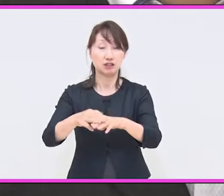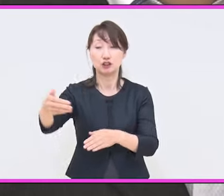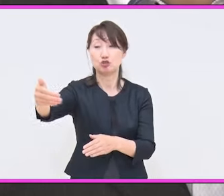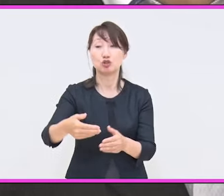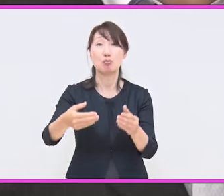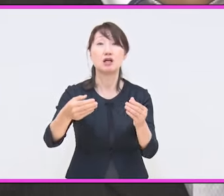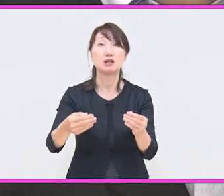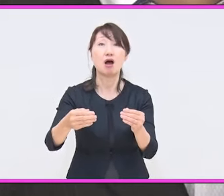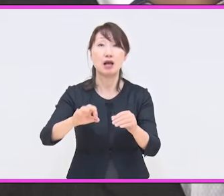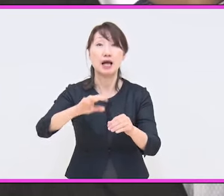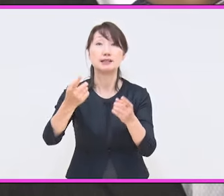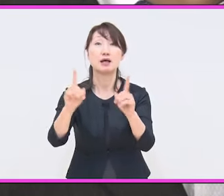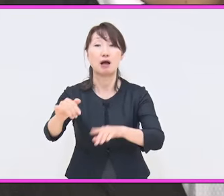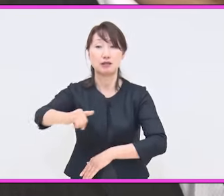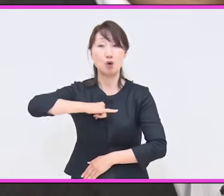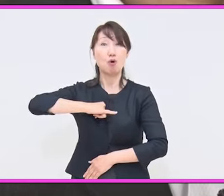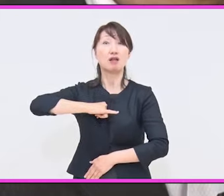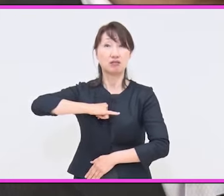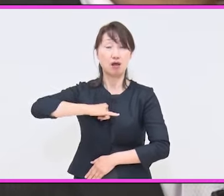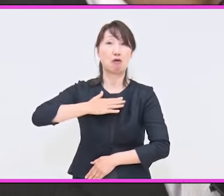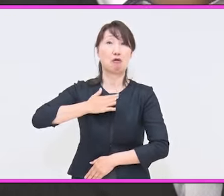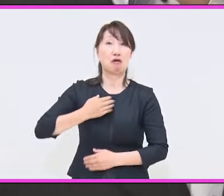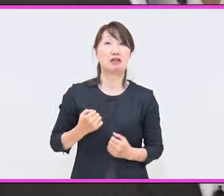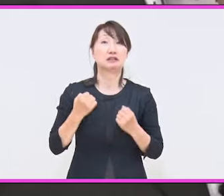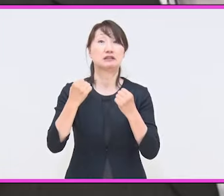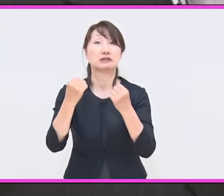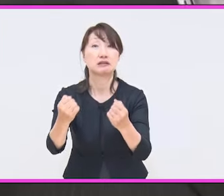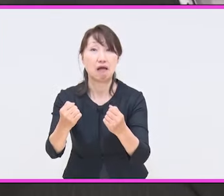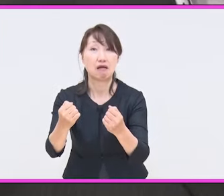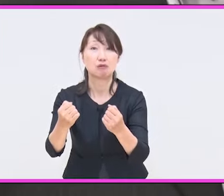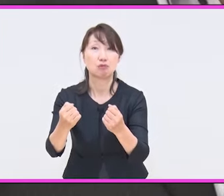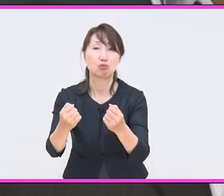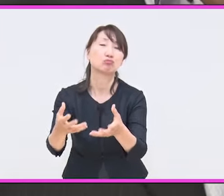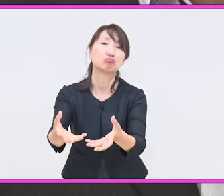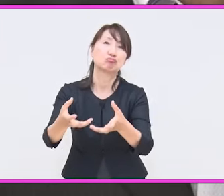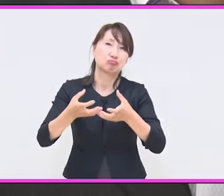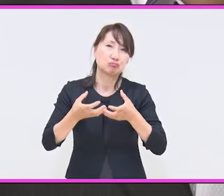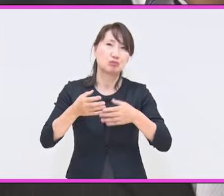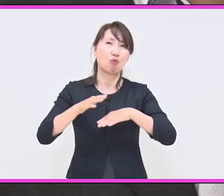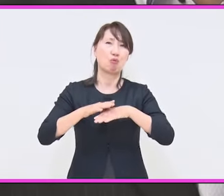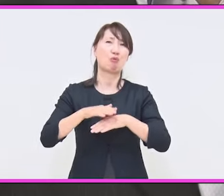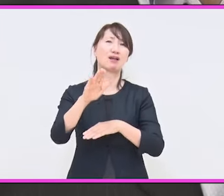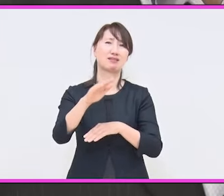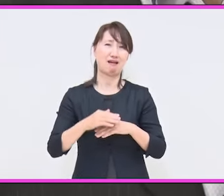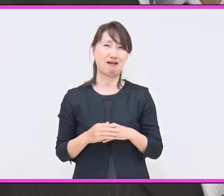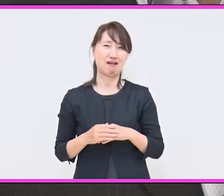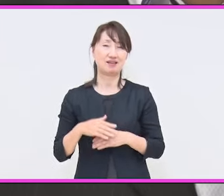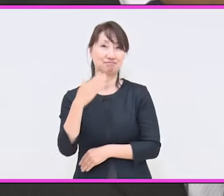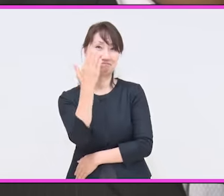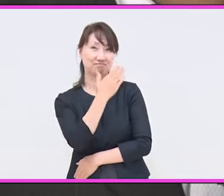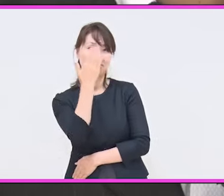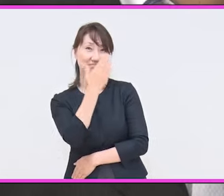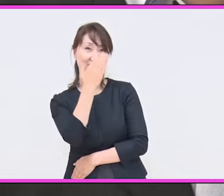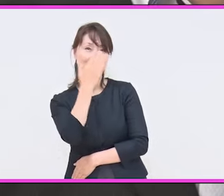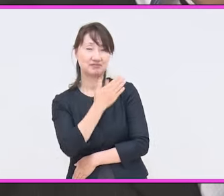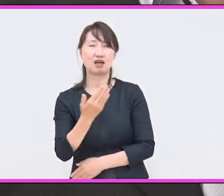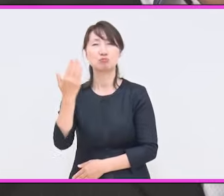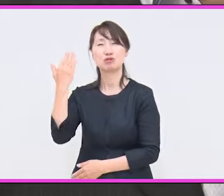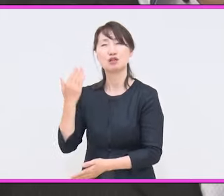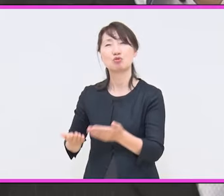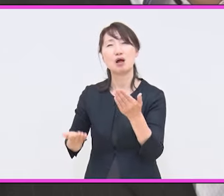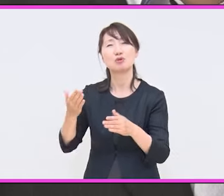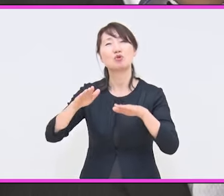やり取りをしてっていうこともやってましたし そうなんですね ね、まあ、その頃に比べるともかなり